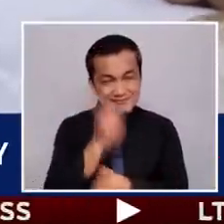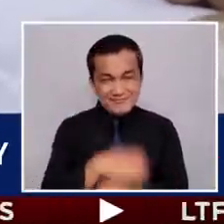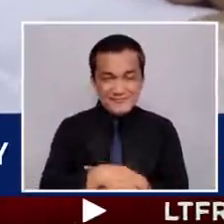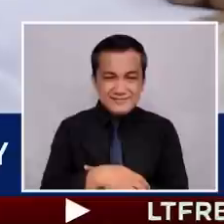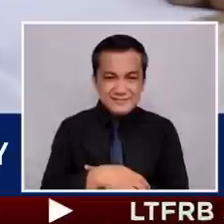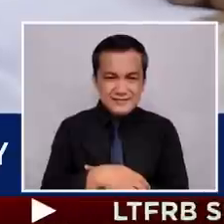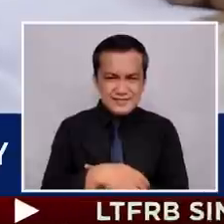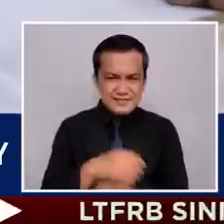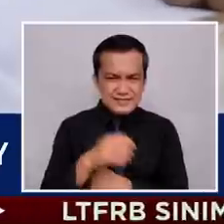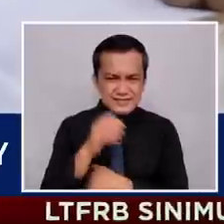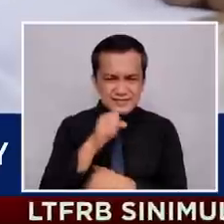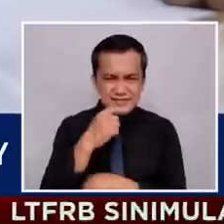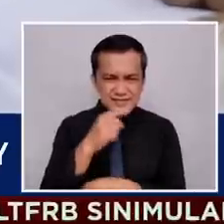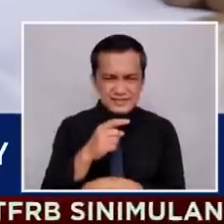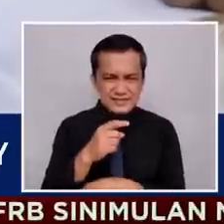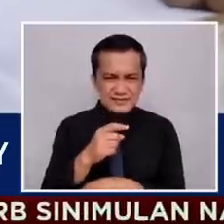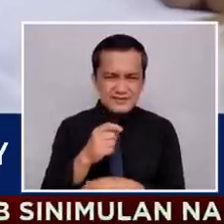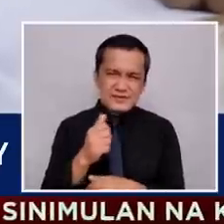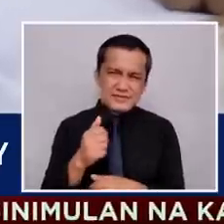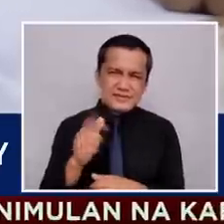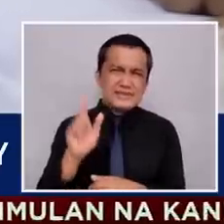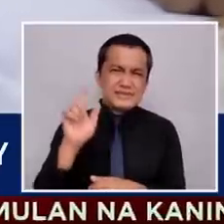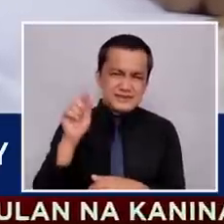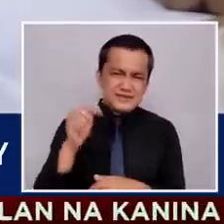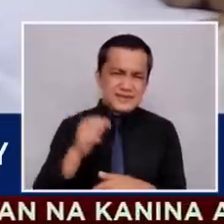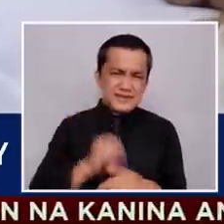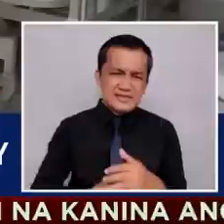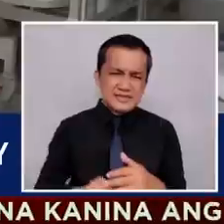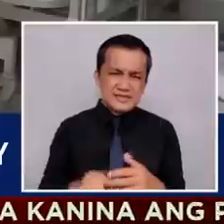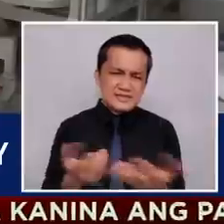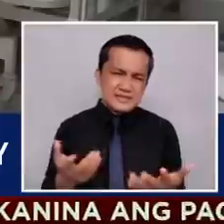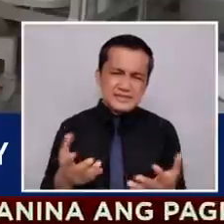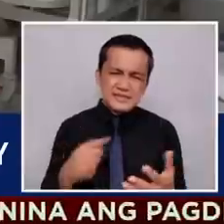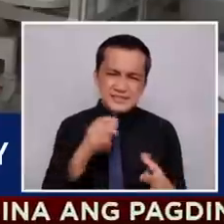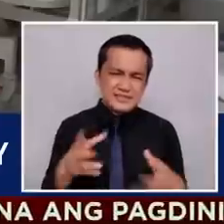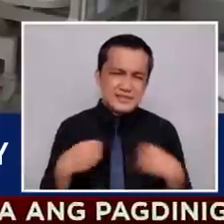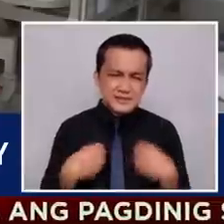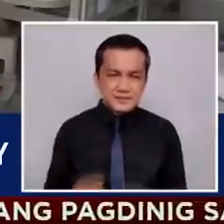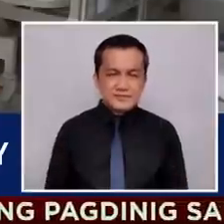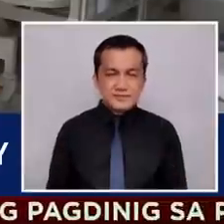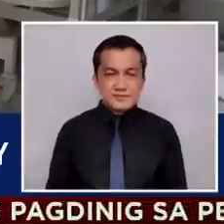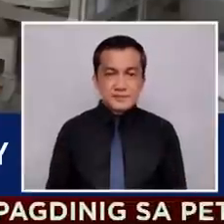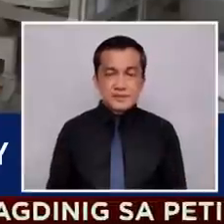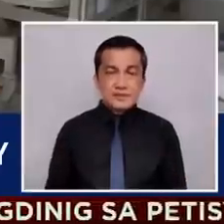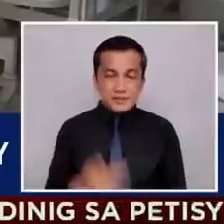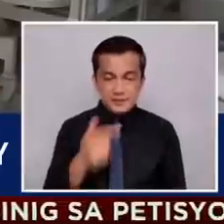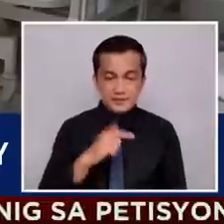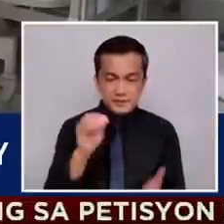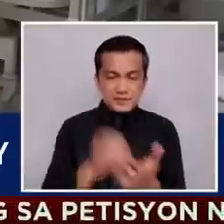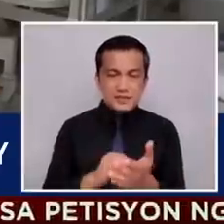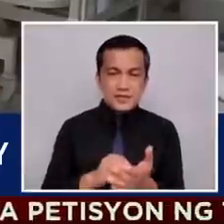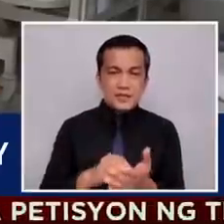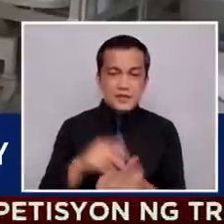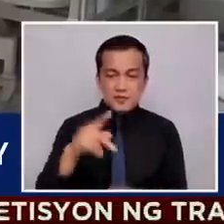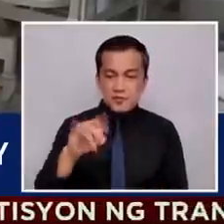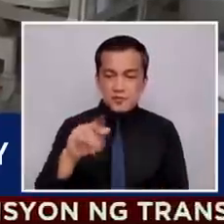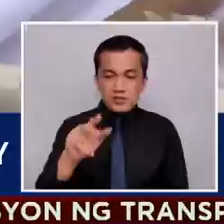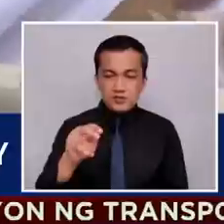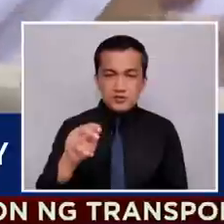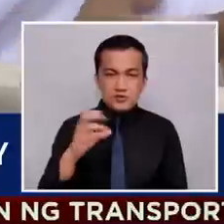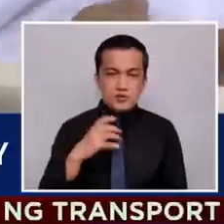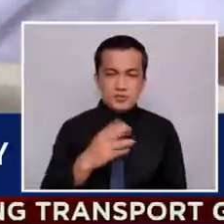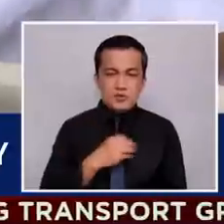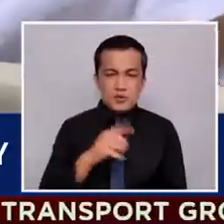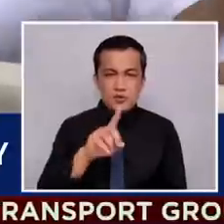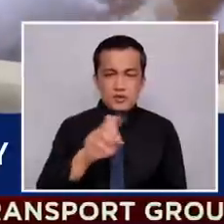Dapat sagat ako mga anak, hindi na ako tinanggap. Blessing. Sa tala ng Population Commission, nasa 110.5 million